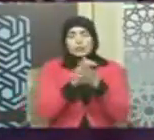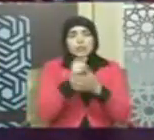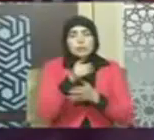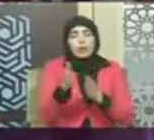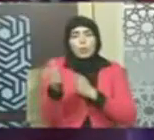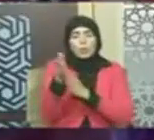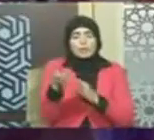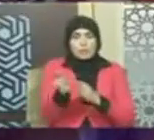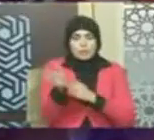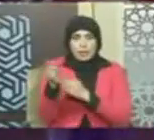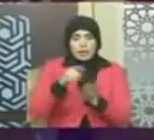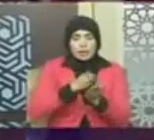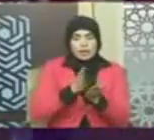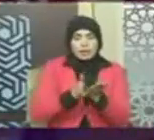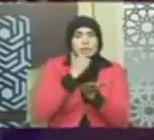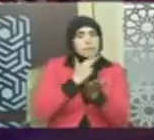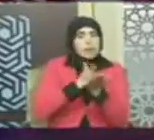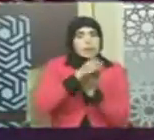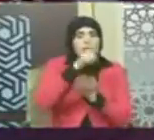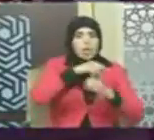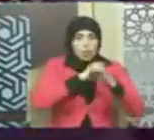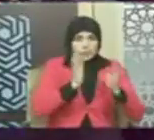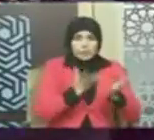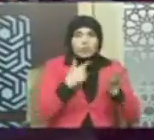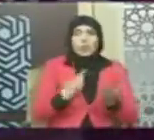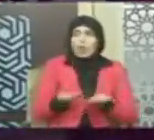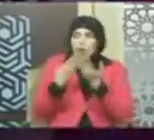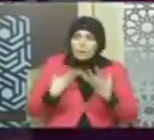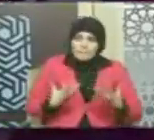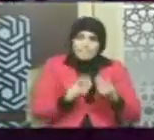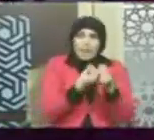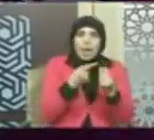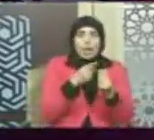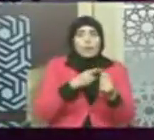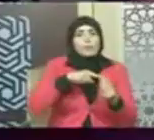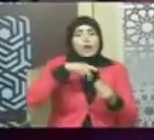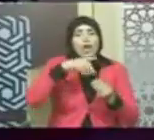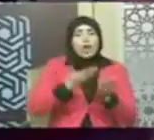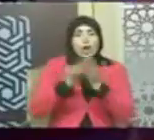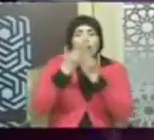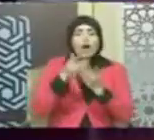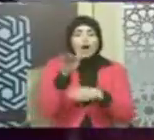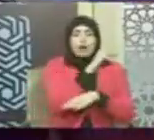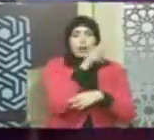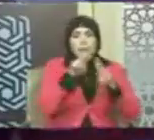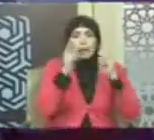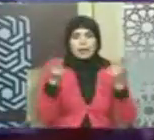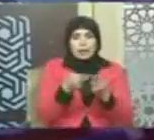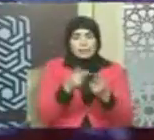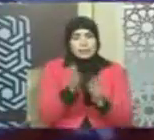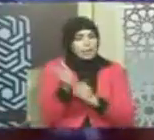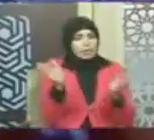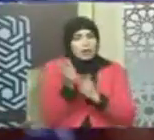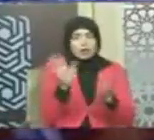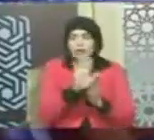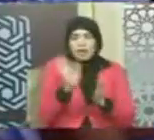وتابعين بإحسان إلى يوم الدين، وألحقنا بهم يا رب العالمين غير ضالين ولا مضلين ولا